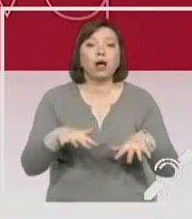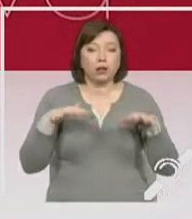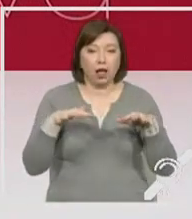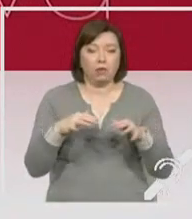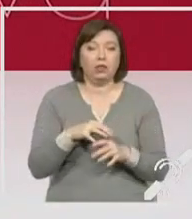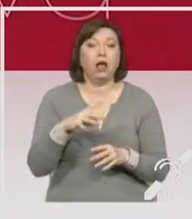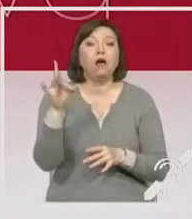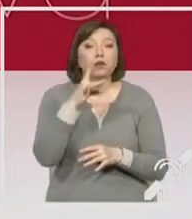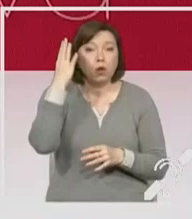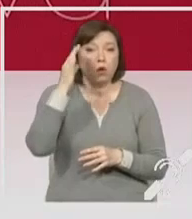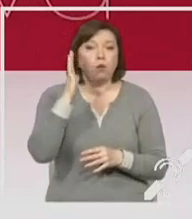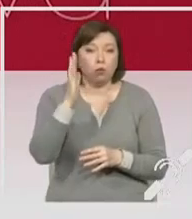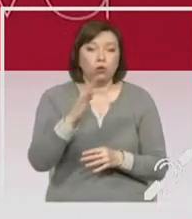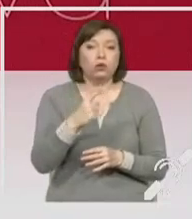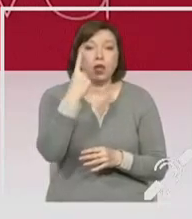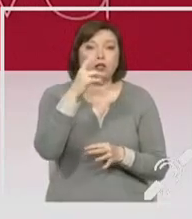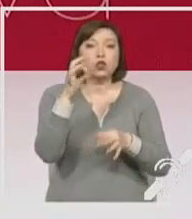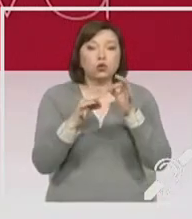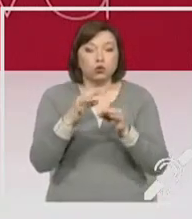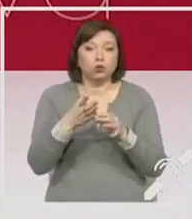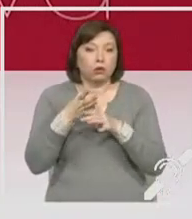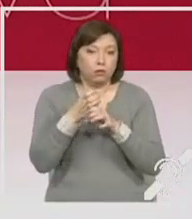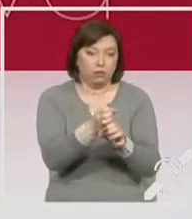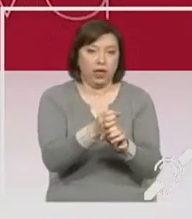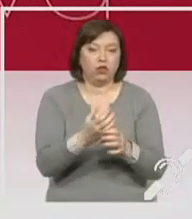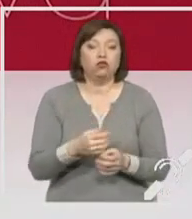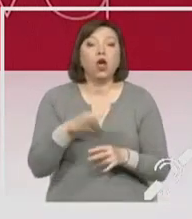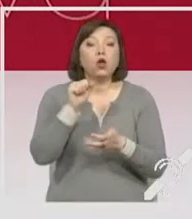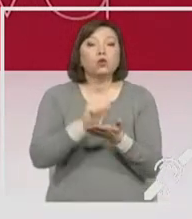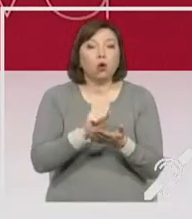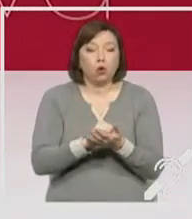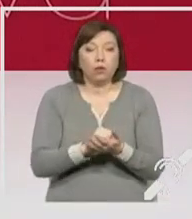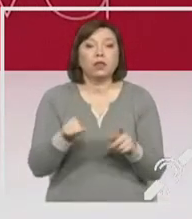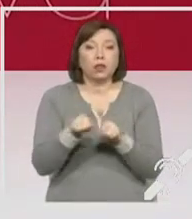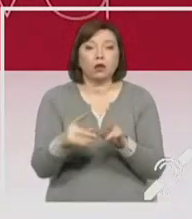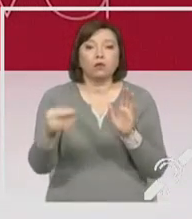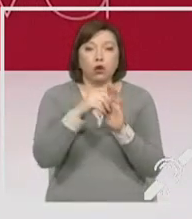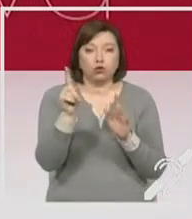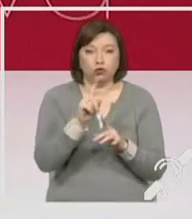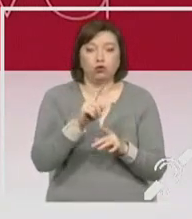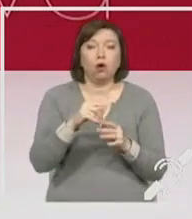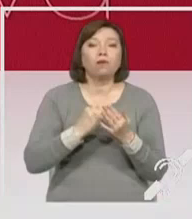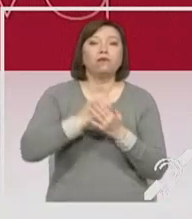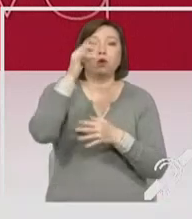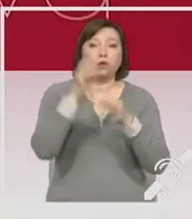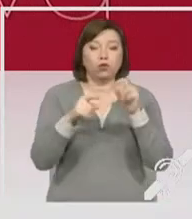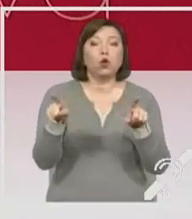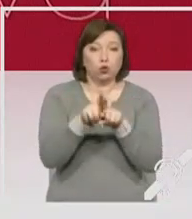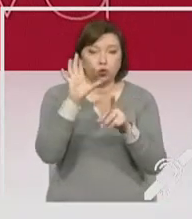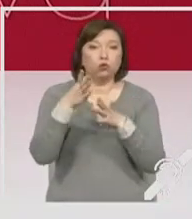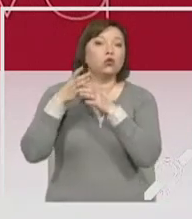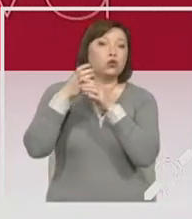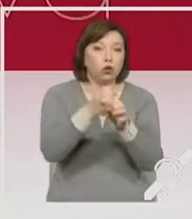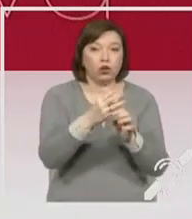în Republica Moldova va fi cu o judecătorie mai puțin documentul mai prevede că instanțele de apel vor fi reorganizate și ele în